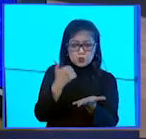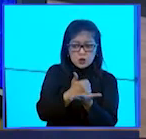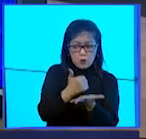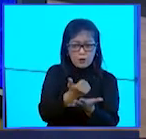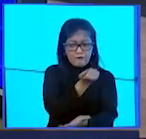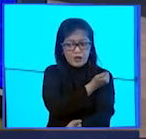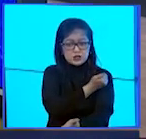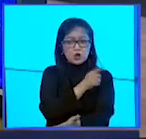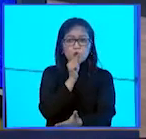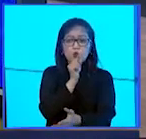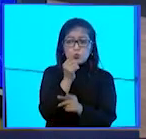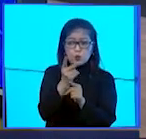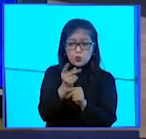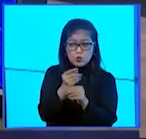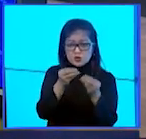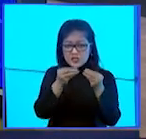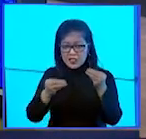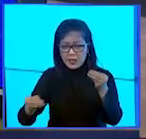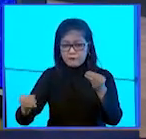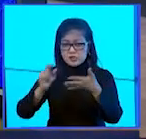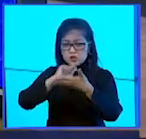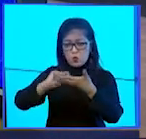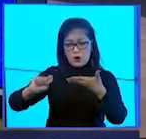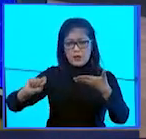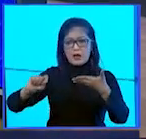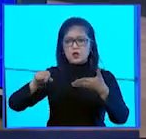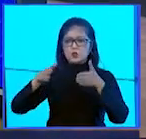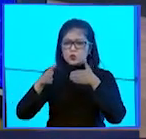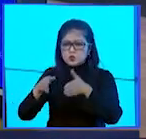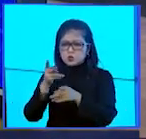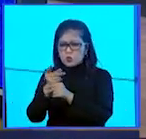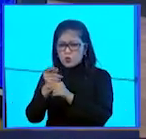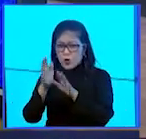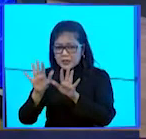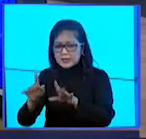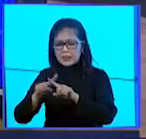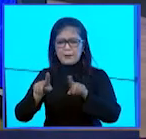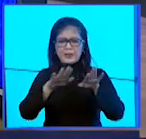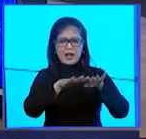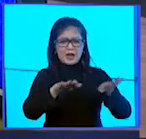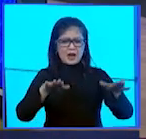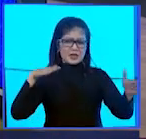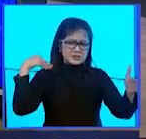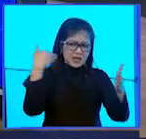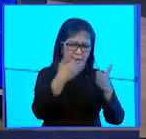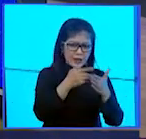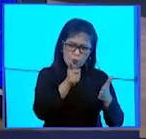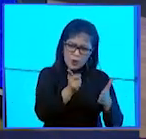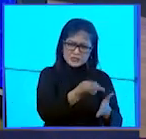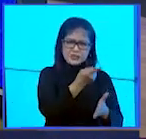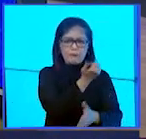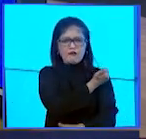guru dan satuan pengajar sejauh ini hanya terjadi pada gurunya saja sementara bagi para siswa sejauh ini belum ada kewajiban apalagi terhadap